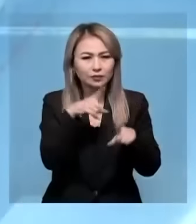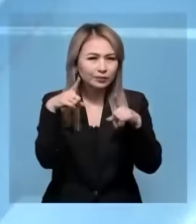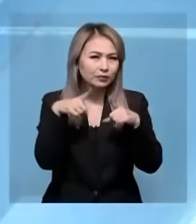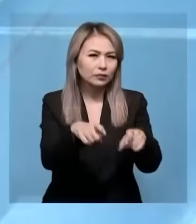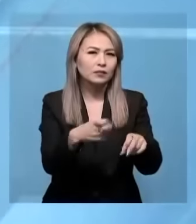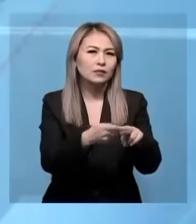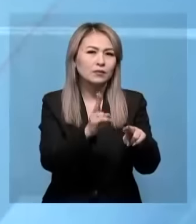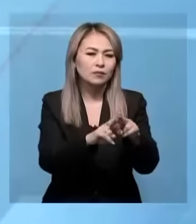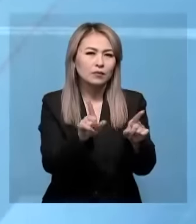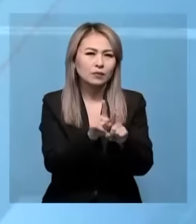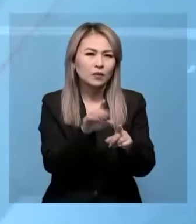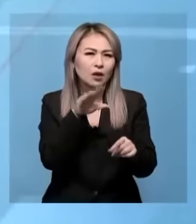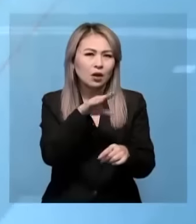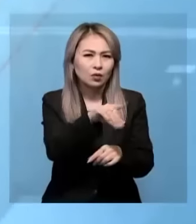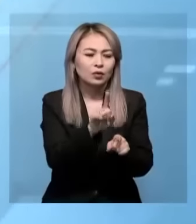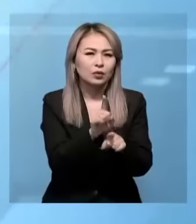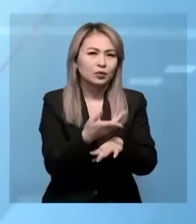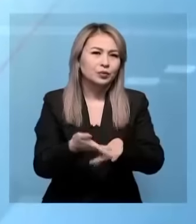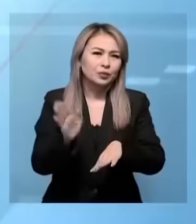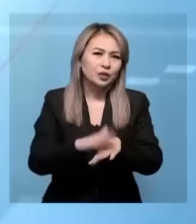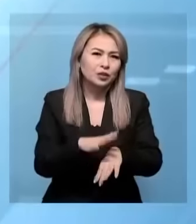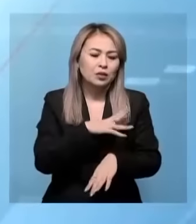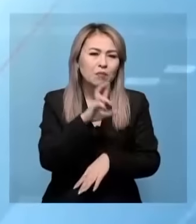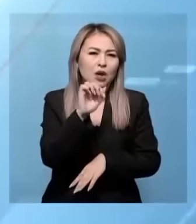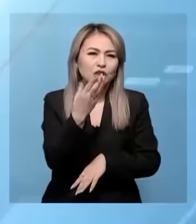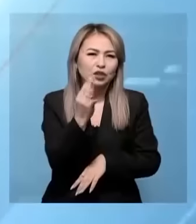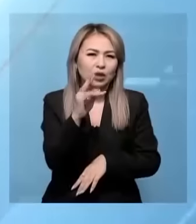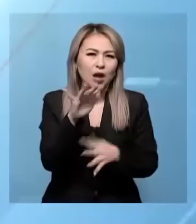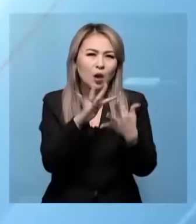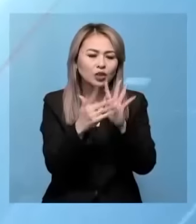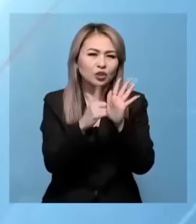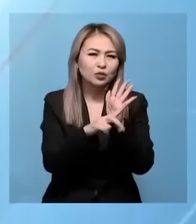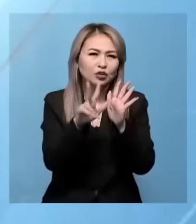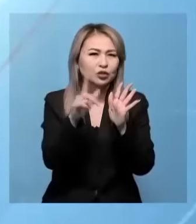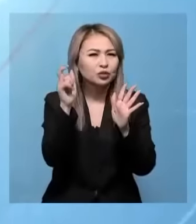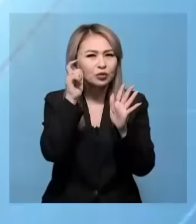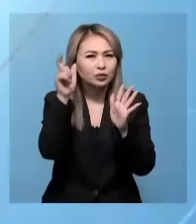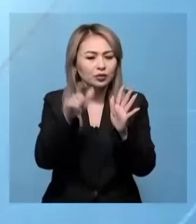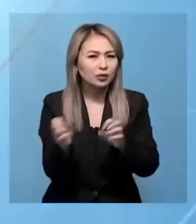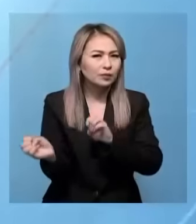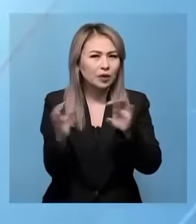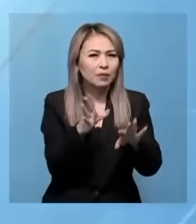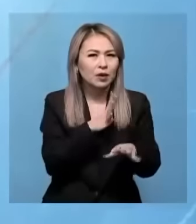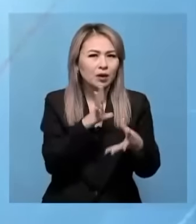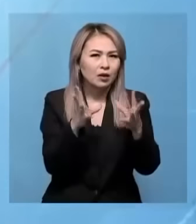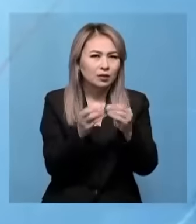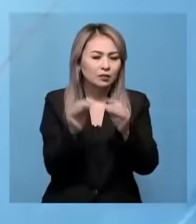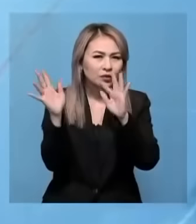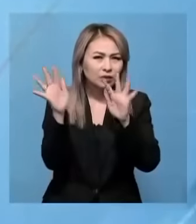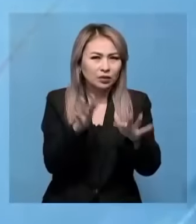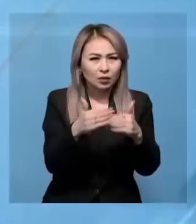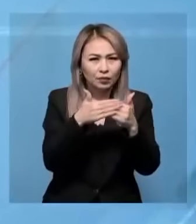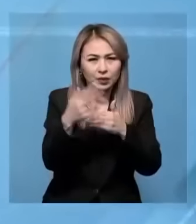өткен. Жол талғамайтын көлікке ауыр халде жатқан Башшил ауылының 70 жастағы тұрғынын салып ап жолға шығады. Бірақ қарға адым